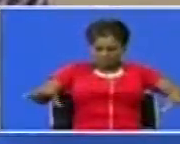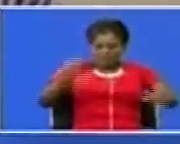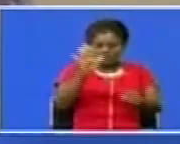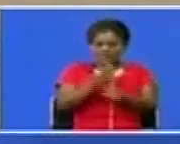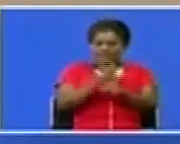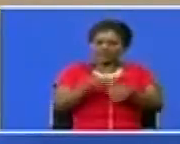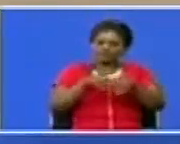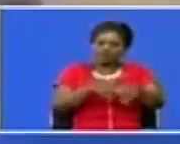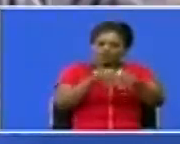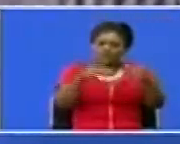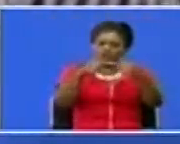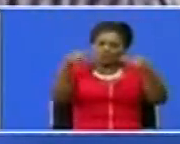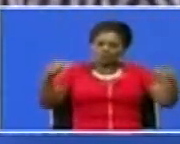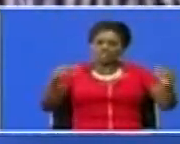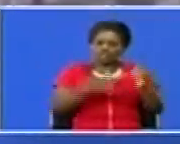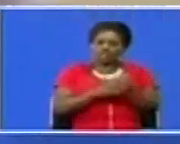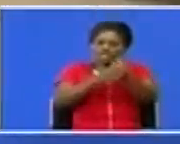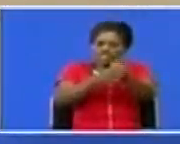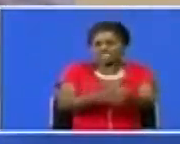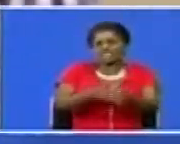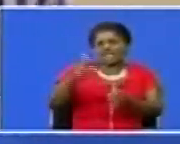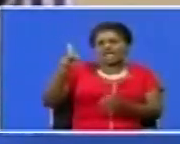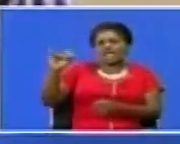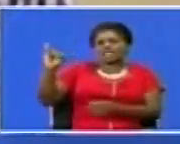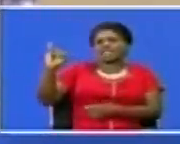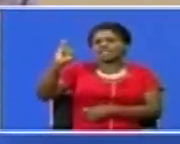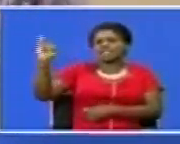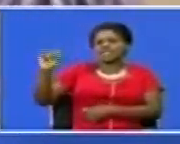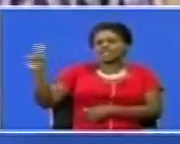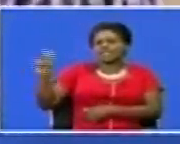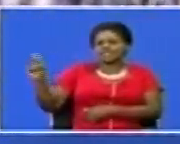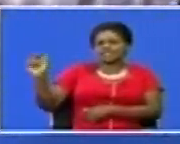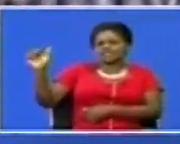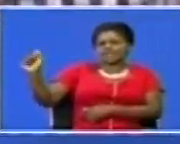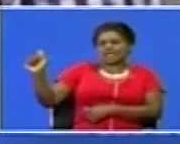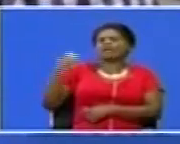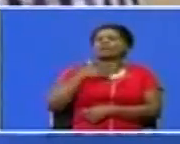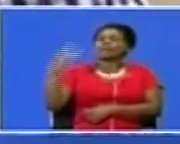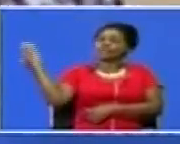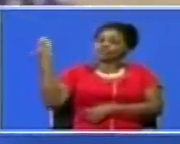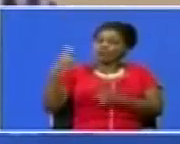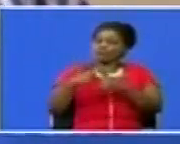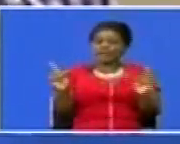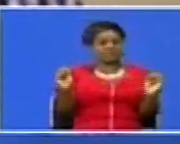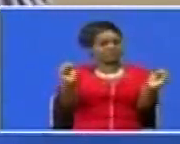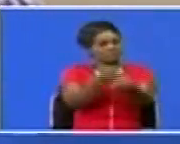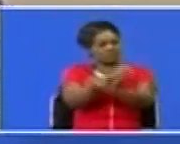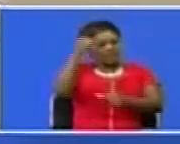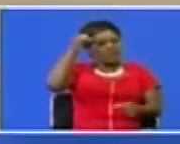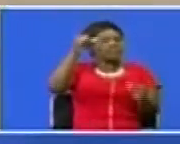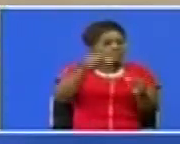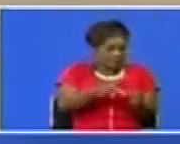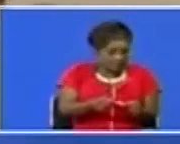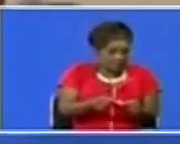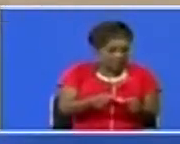hawa wafuasi wa Kiza Besije ambaye alikuwa anahutubia wanahabari lakini haikuwezekana. Kumbuka kwamba kuna